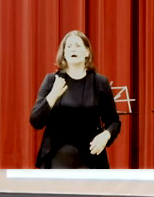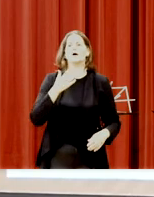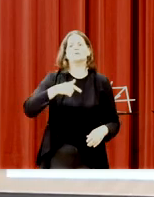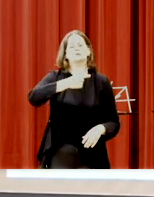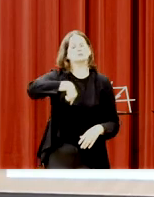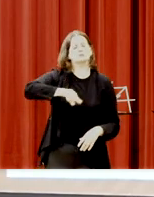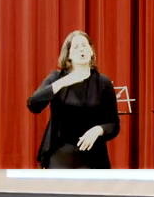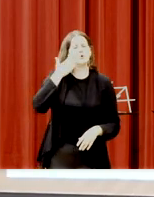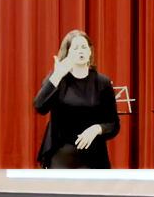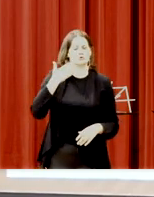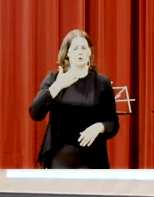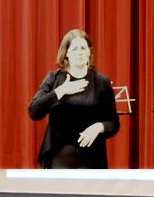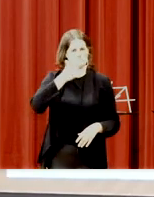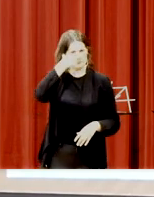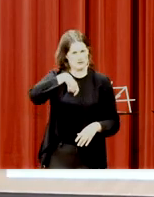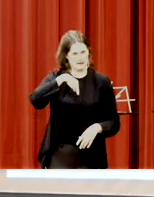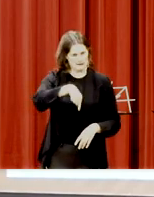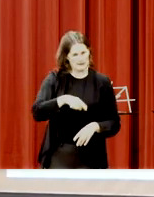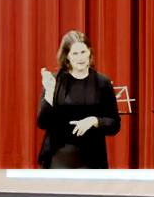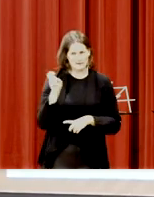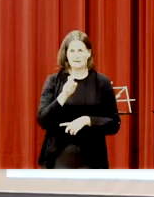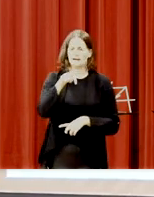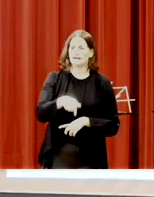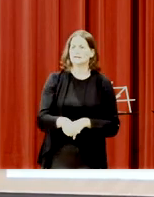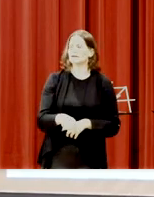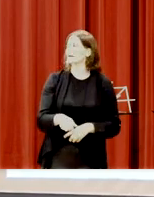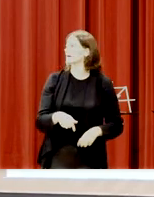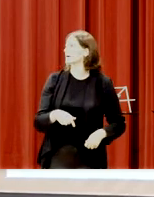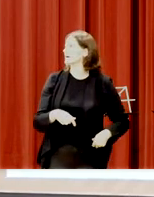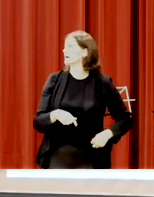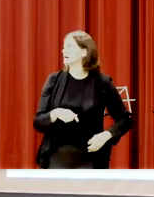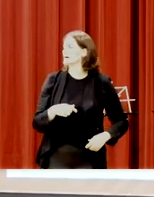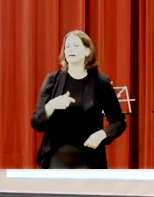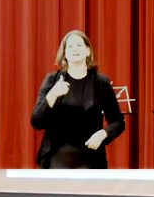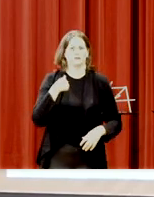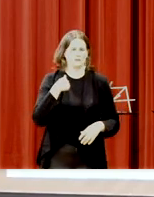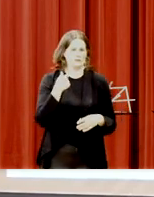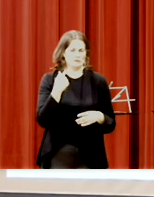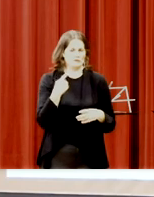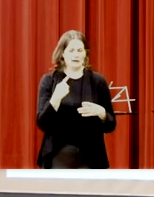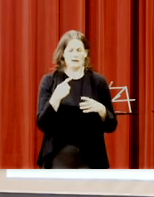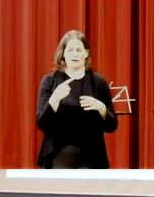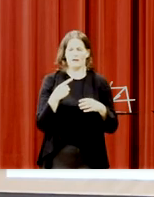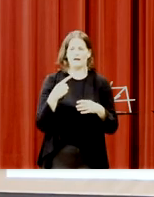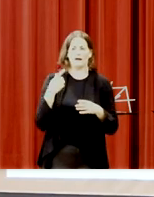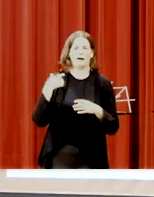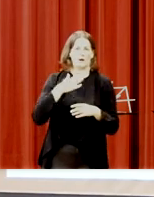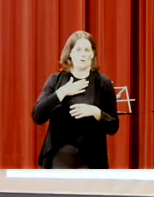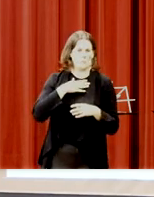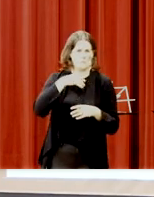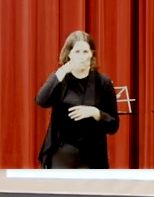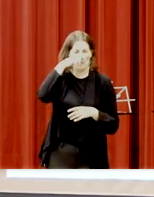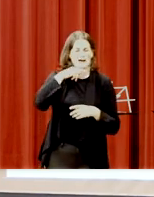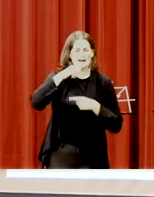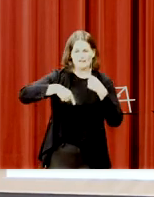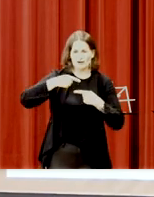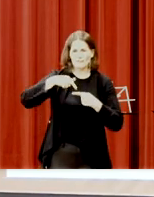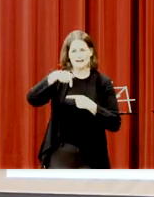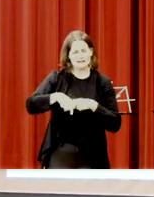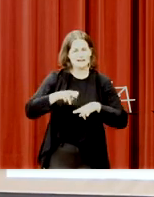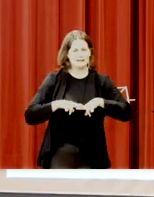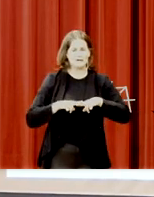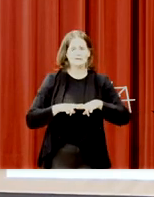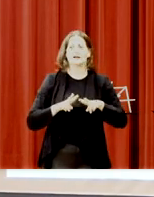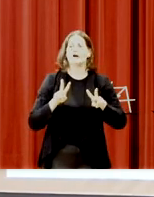pare i família en una jornada tan significativa per vosaltres, la comunitat universitària de Catalunya, i avui no